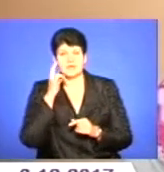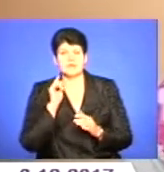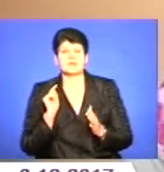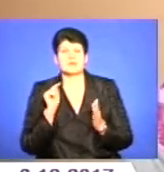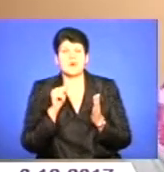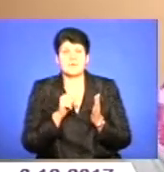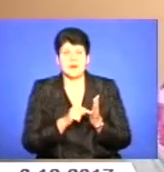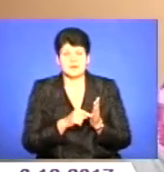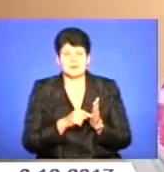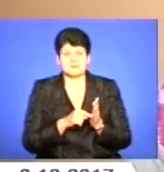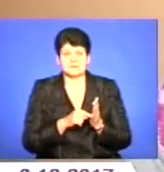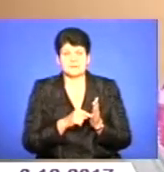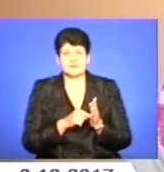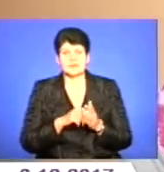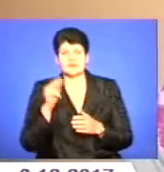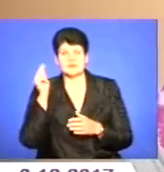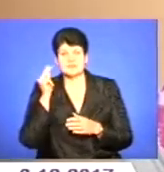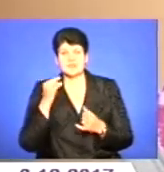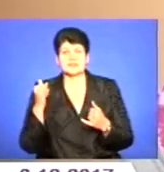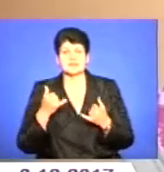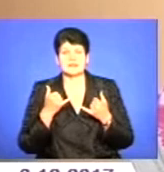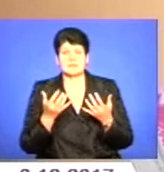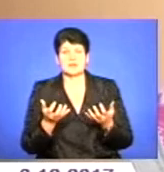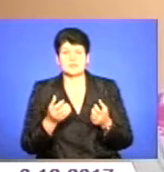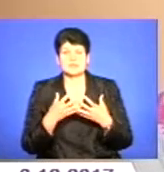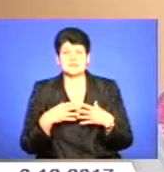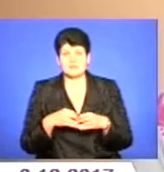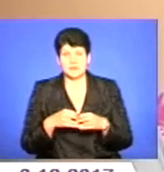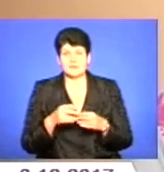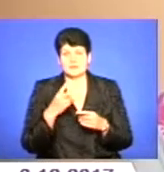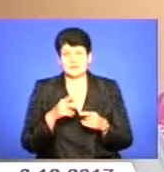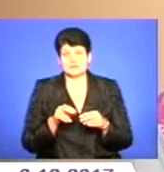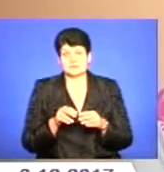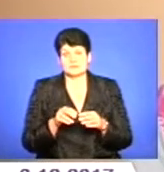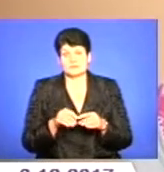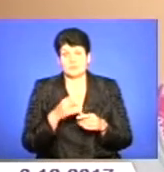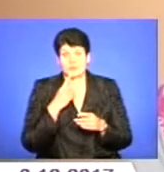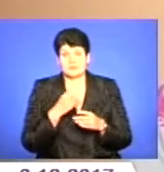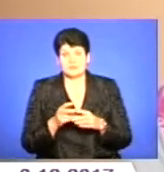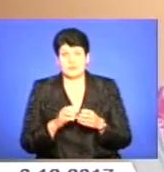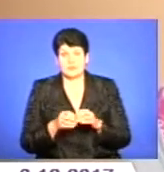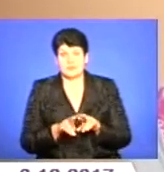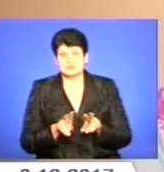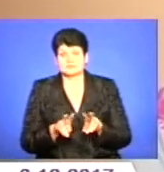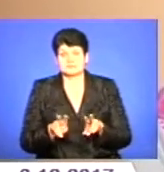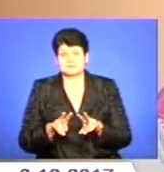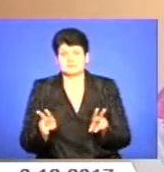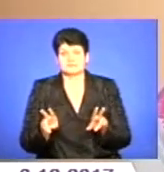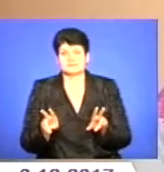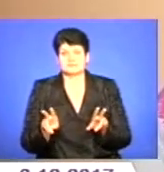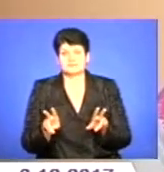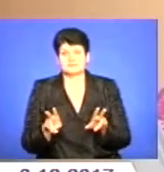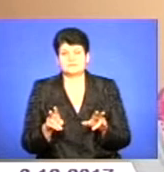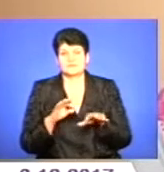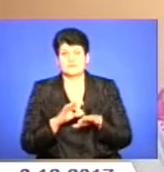на таке навчання для прийомних сімей. І я побачила, що у нас дуже схожі проблеми. Дуже схожа специфіка